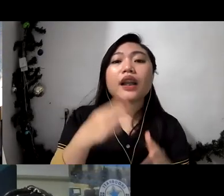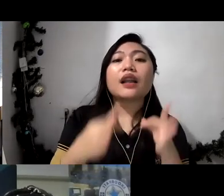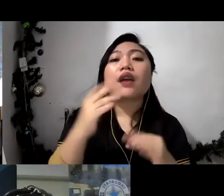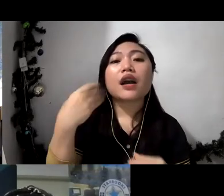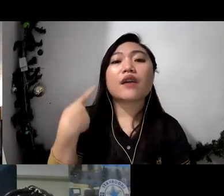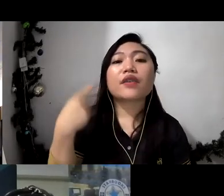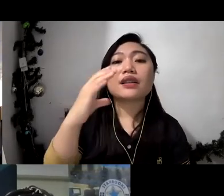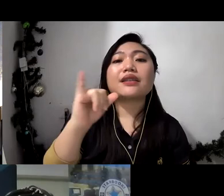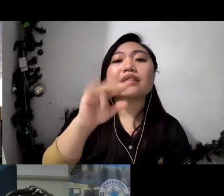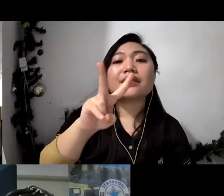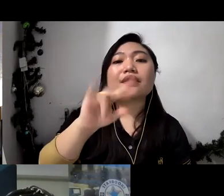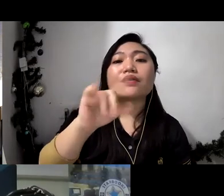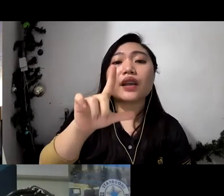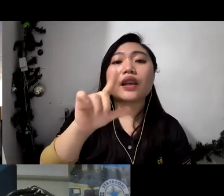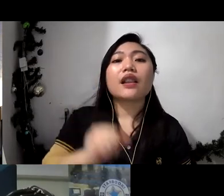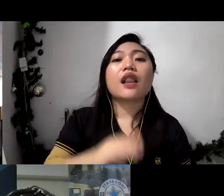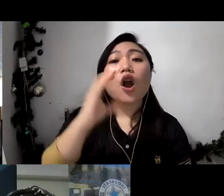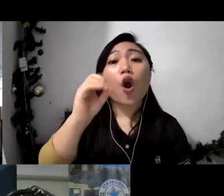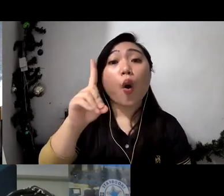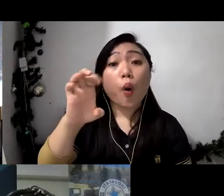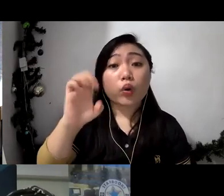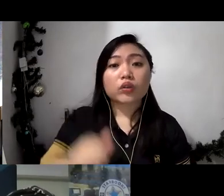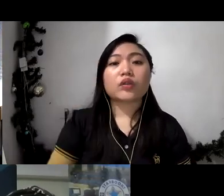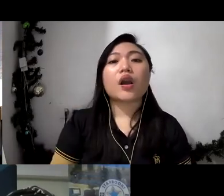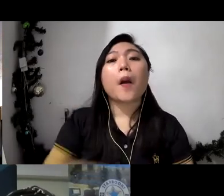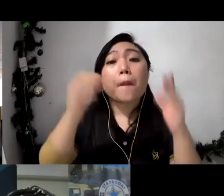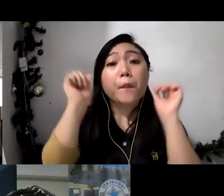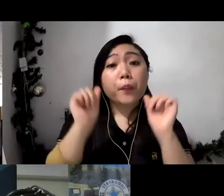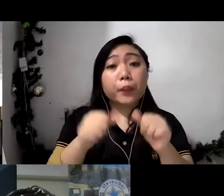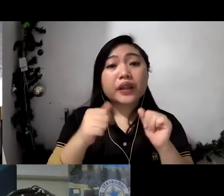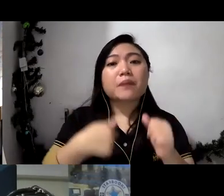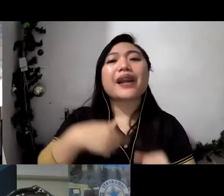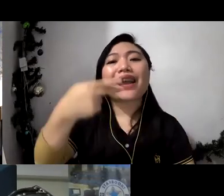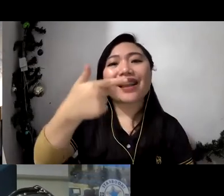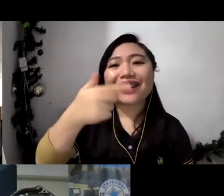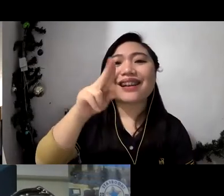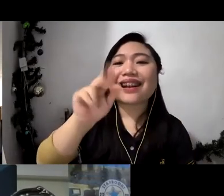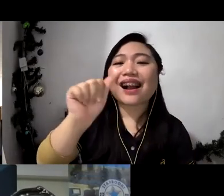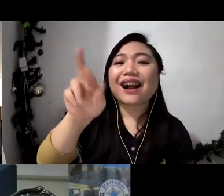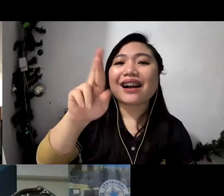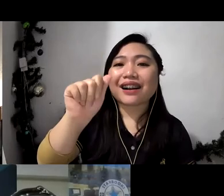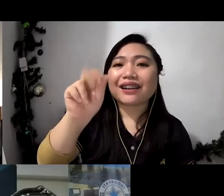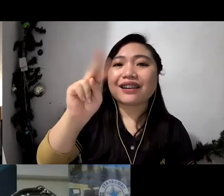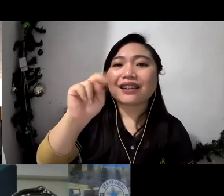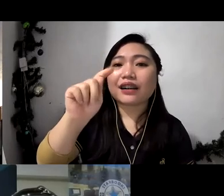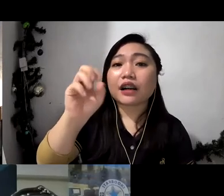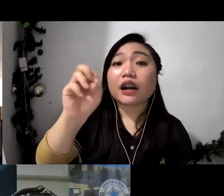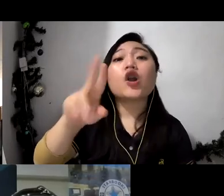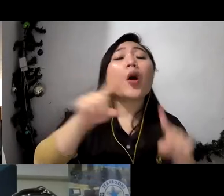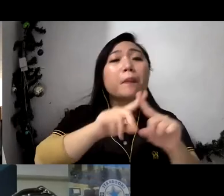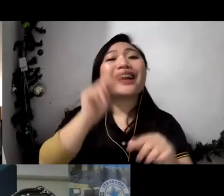that married women may be a guarantor of her property but still, no, required to seek husband's